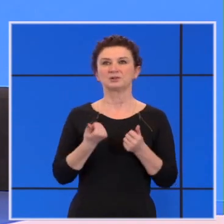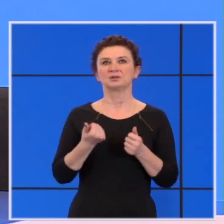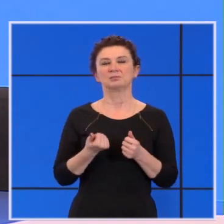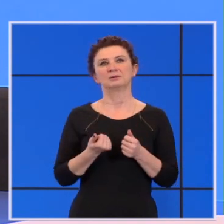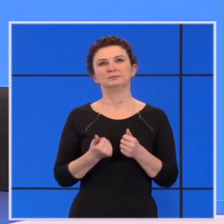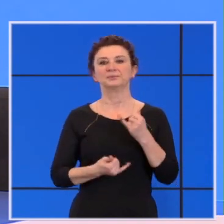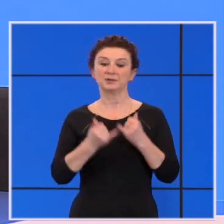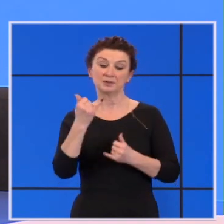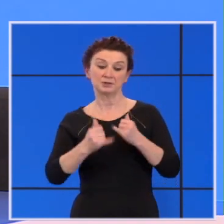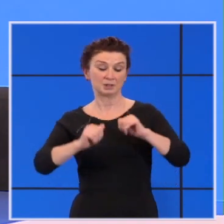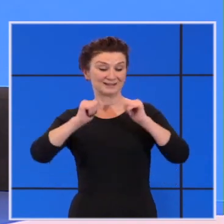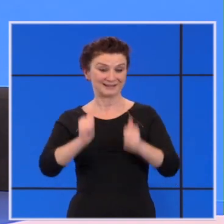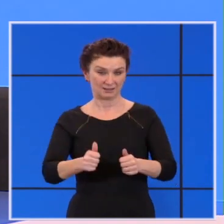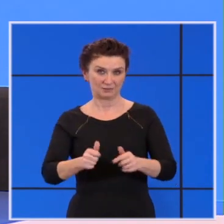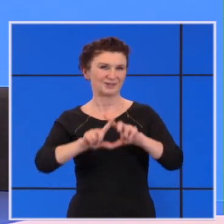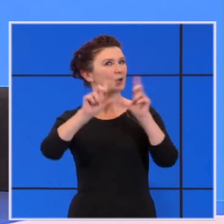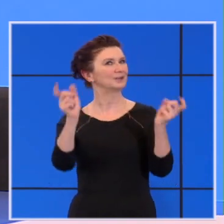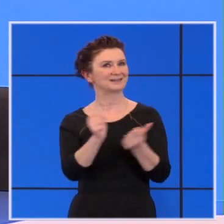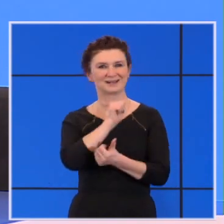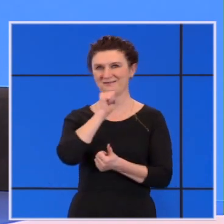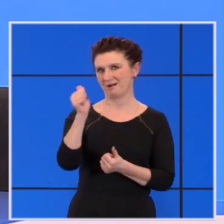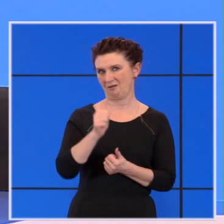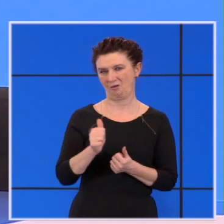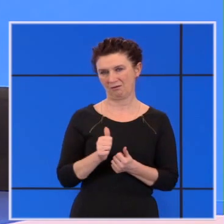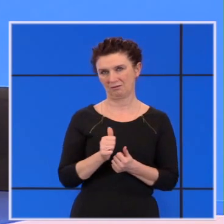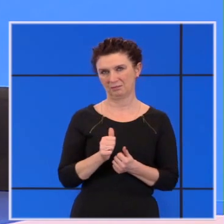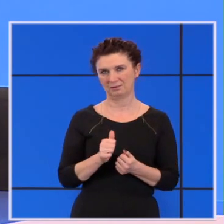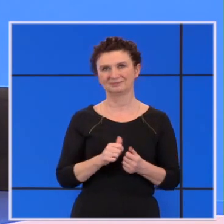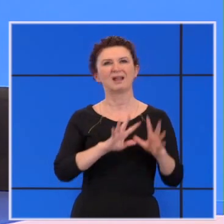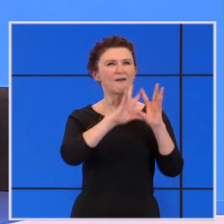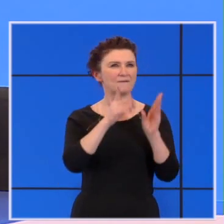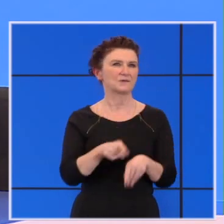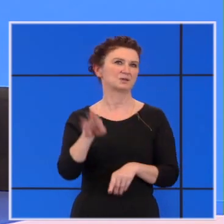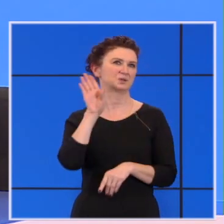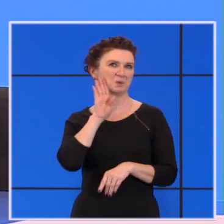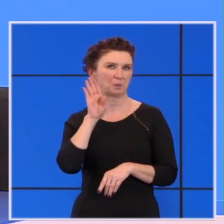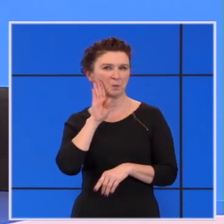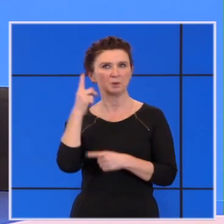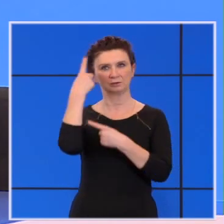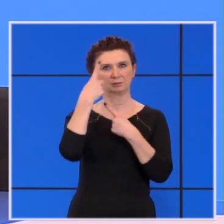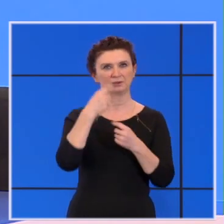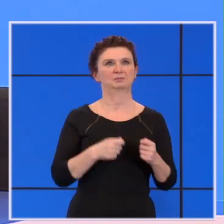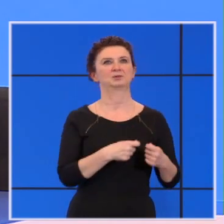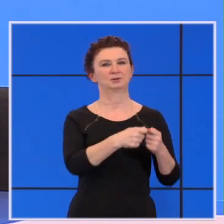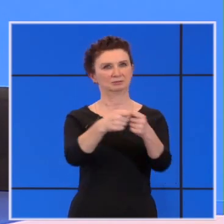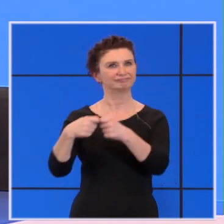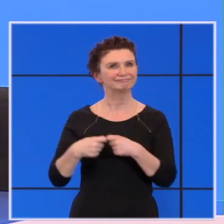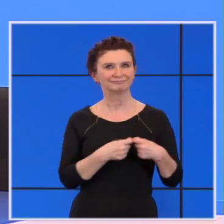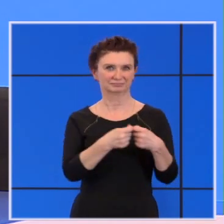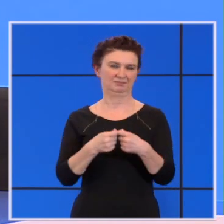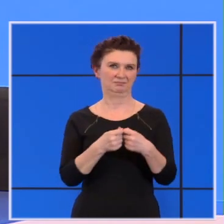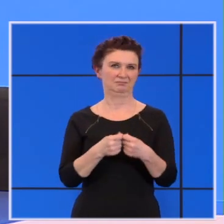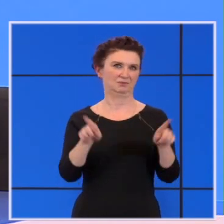kiedy Unia Europejska mówi jednym głosem. Więc podejrzewam, że nie będę musiała namawiać premiera Francji do tego, żeby